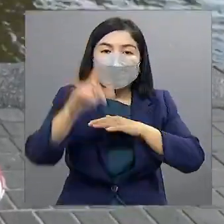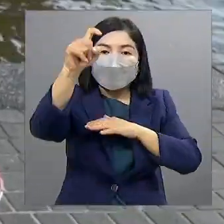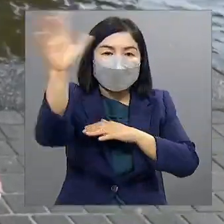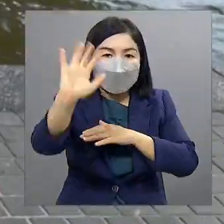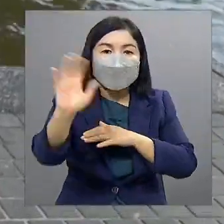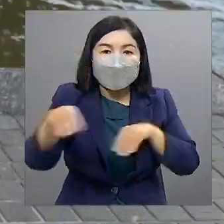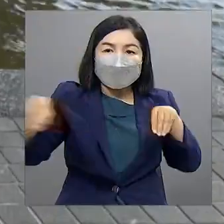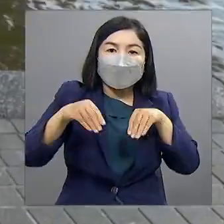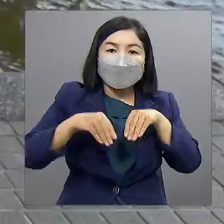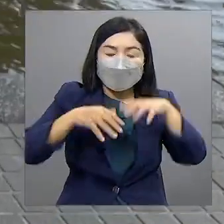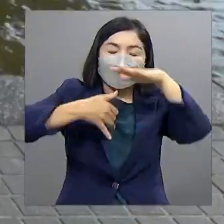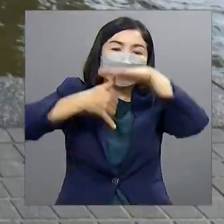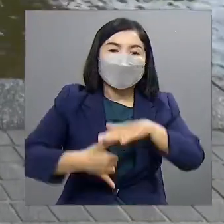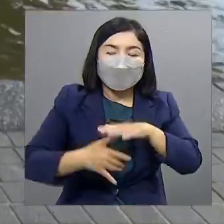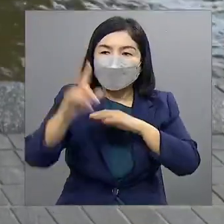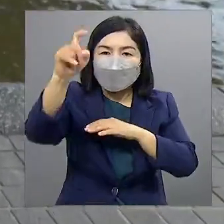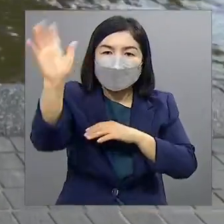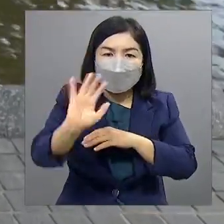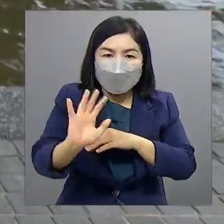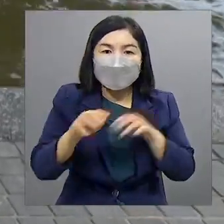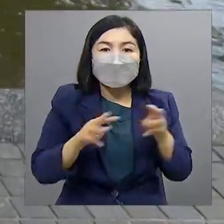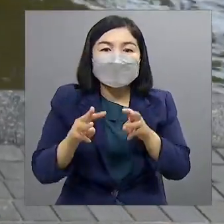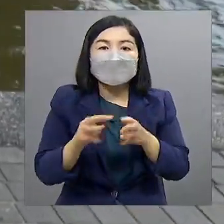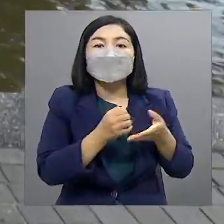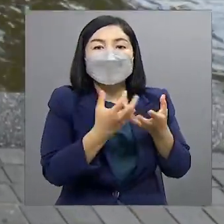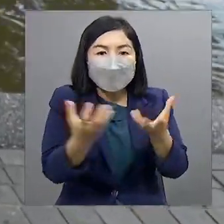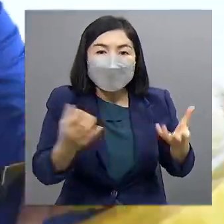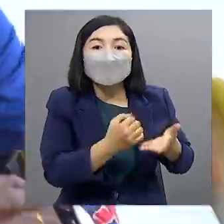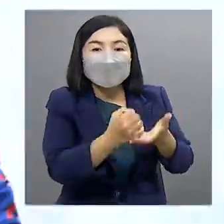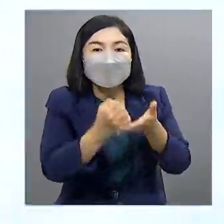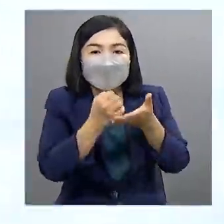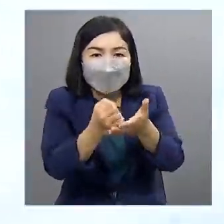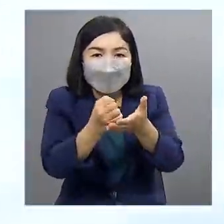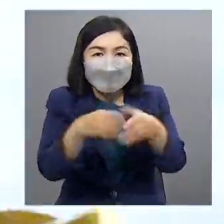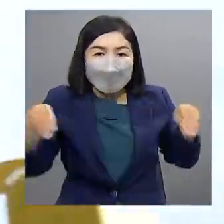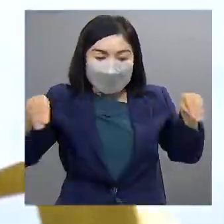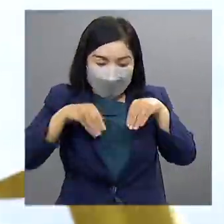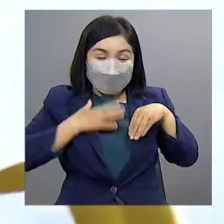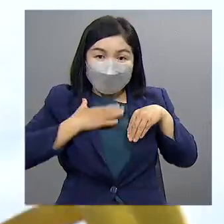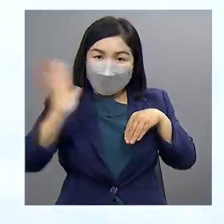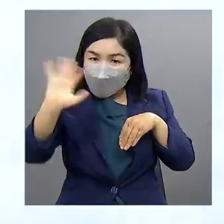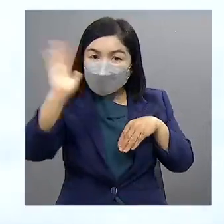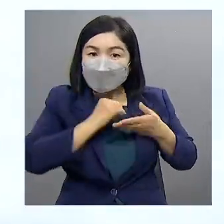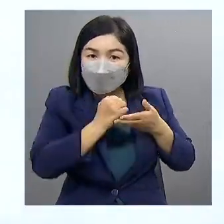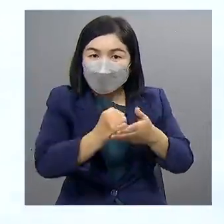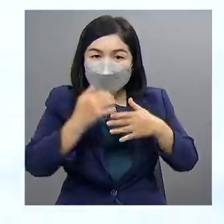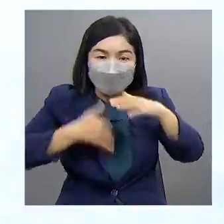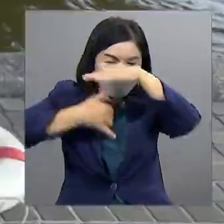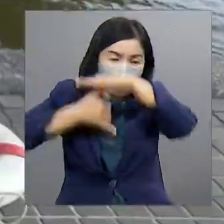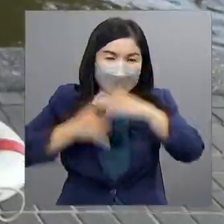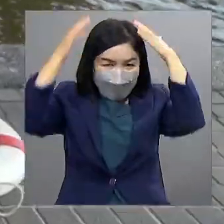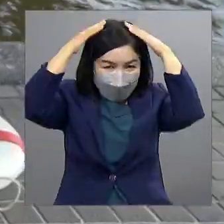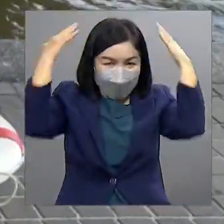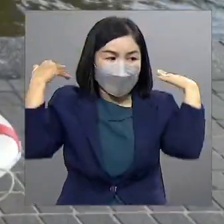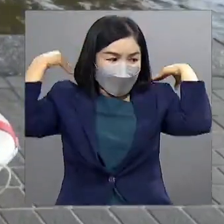ออกผลักออกหรือปล่อยได้เลยครับไม่ให้เขาเข้ามาเกาะกับตัวเราครับอันนี้เป็นอุปกรณ์เฉพาะสำหรับร้ายกาศครับ